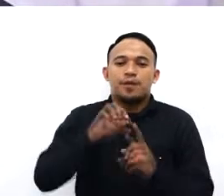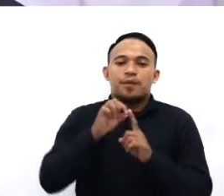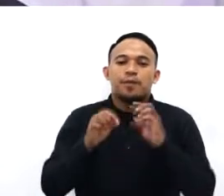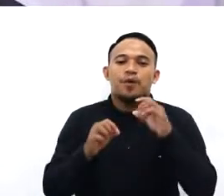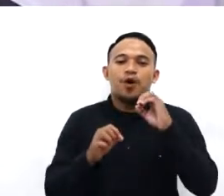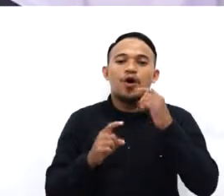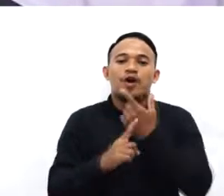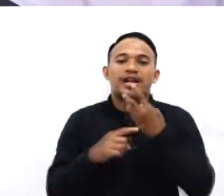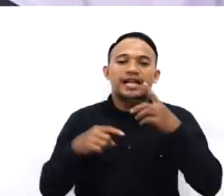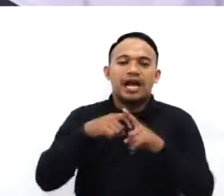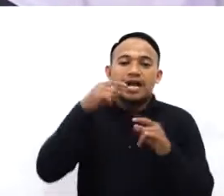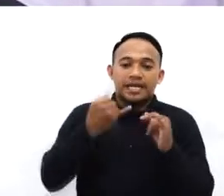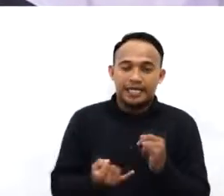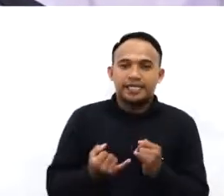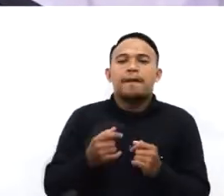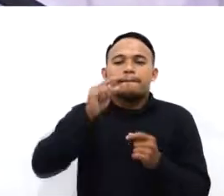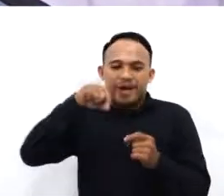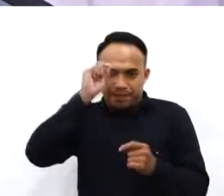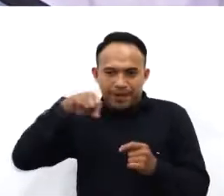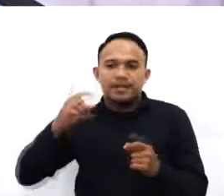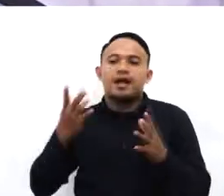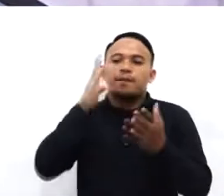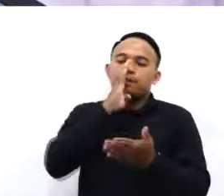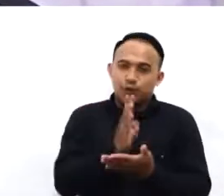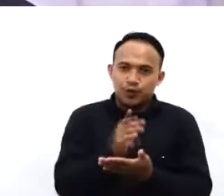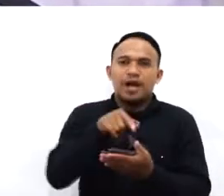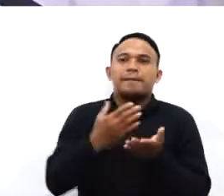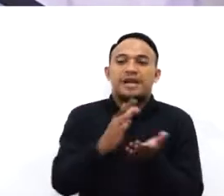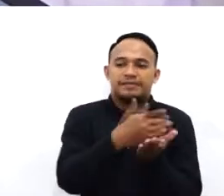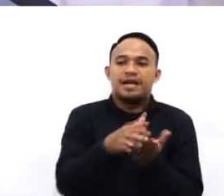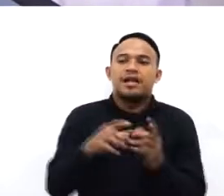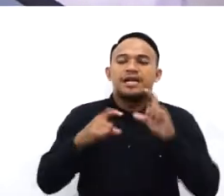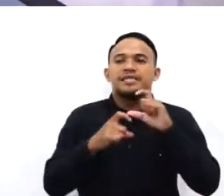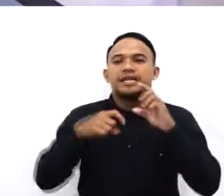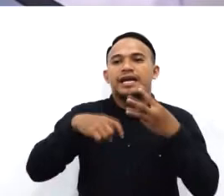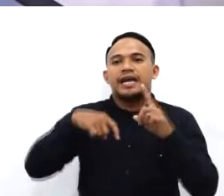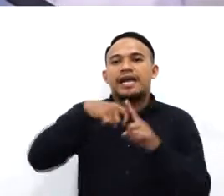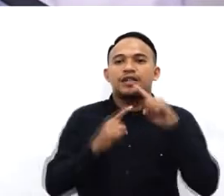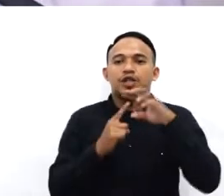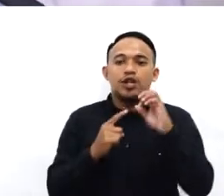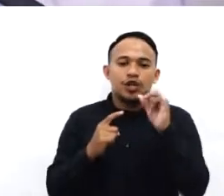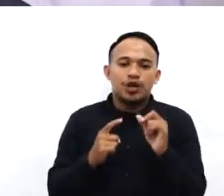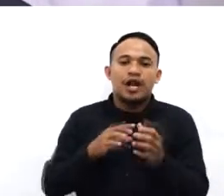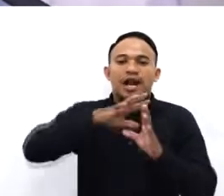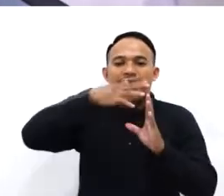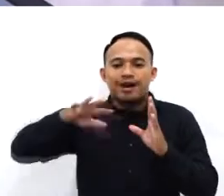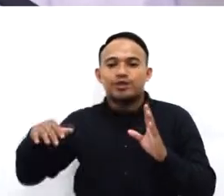ini benar-benar menjadi kebutuhan bagi sektor